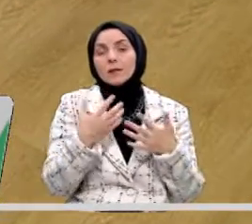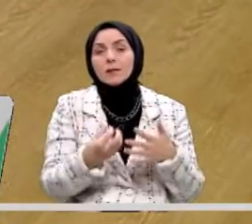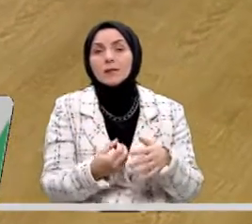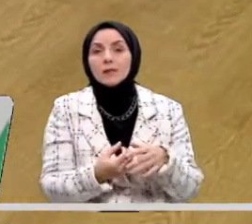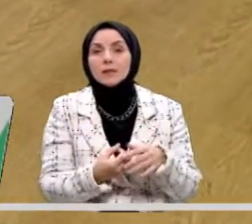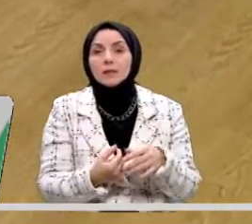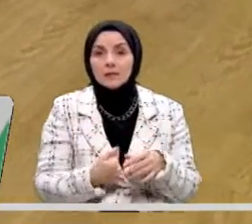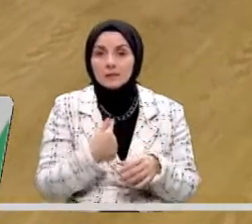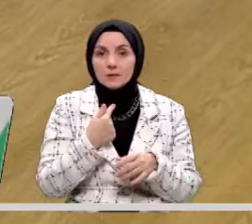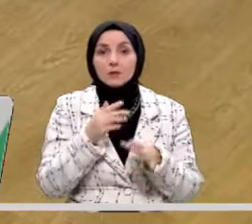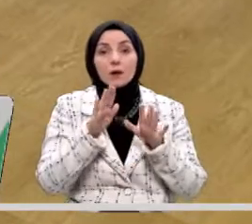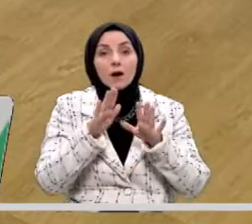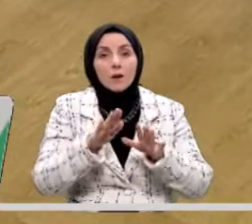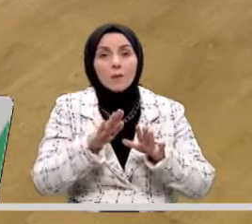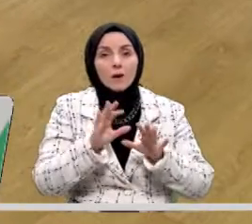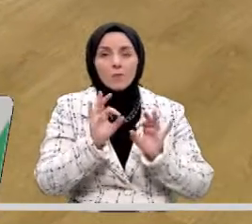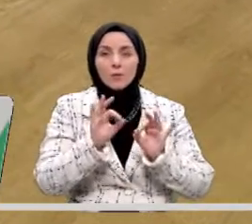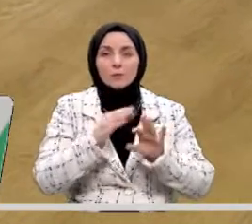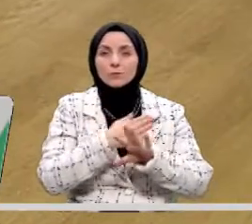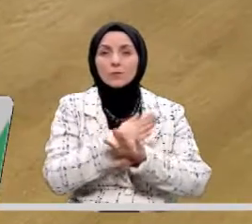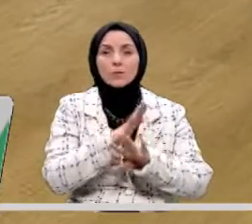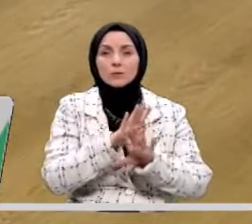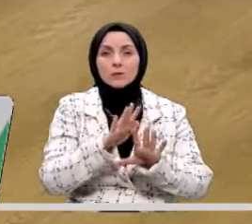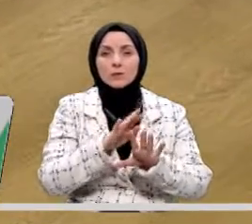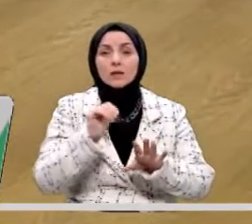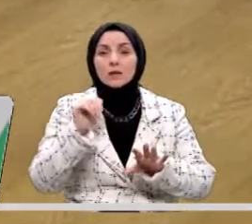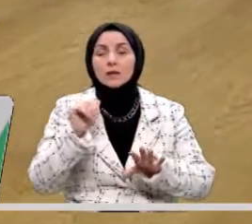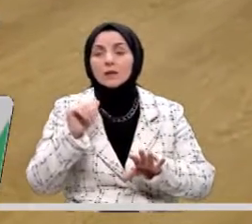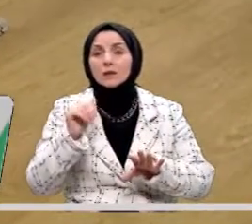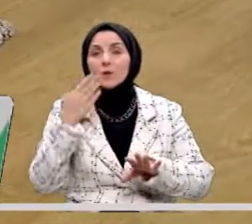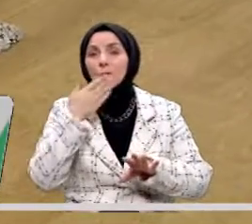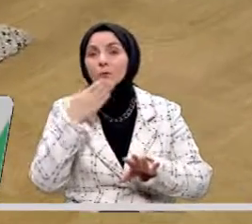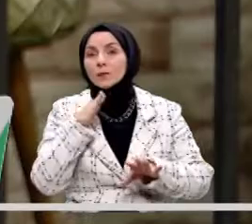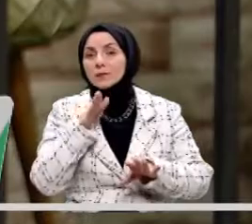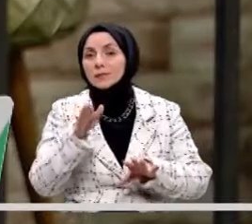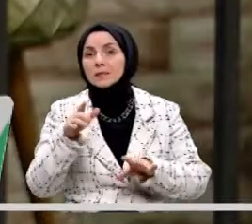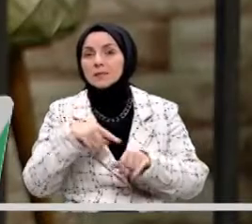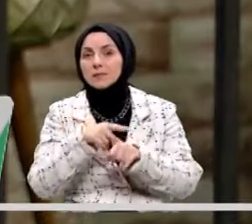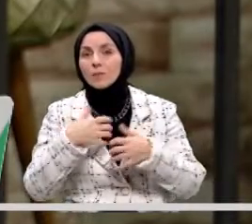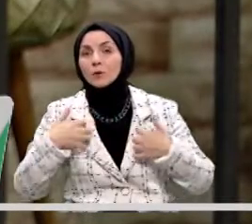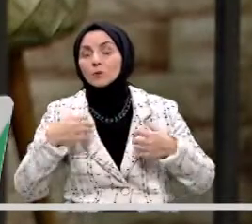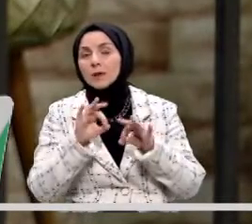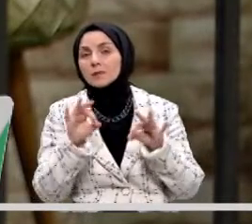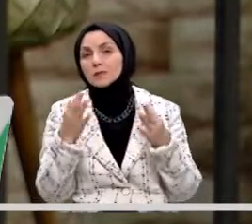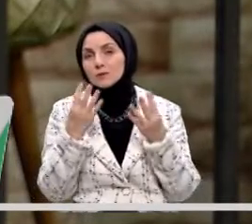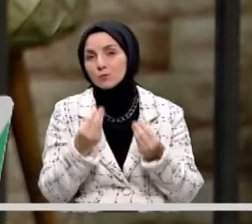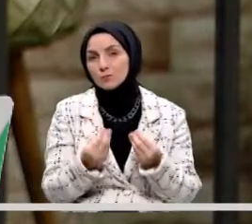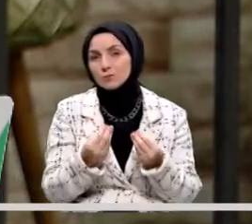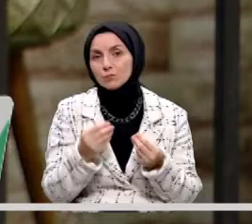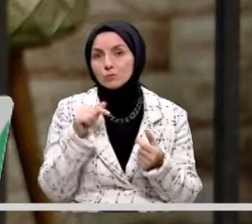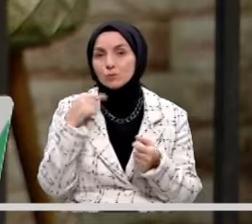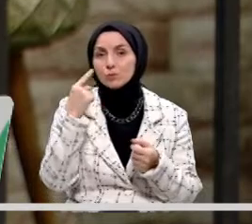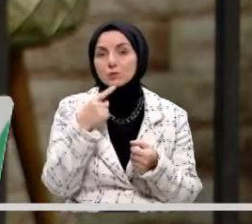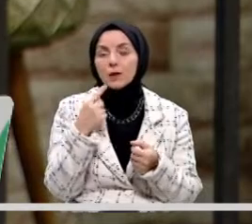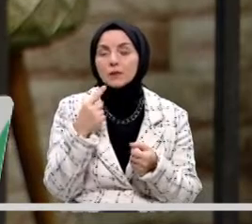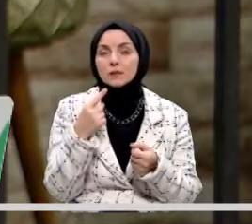orada Güven duygusuyla mı oturur güvensizlik duygusuyla güvensizlik oluşturur o yüzden hemen Biz bir yerde